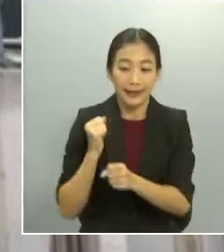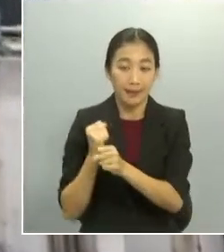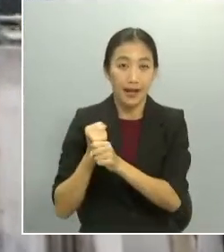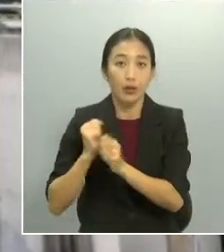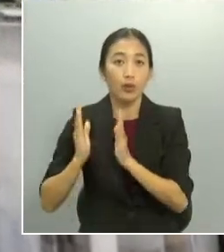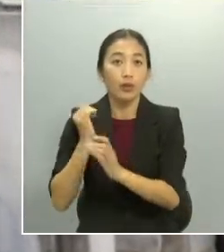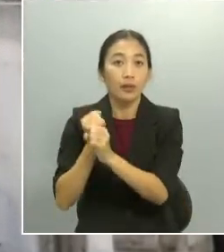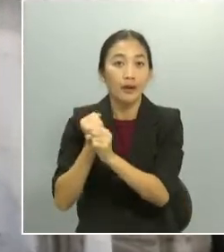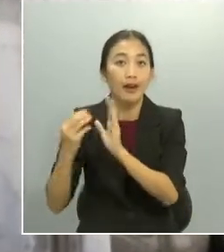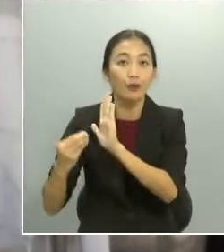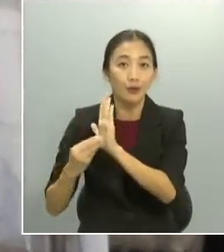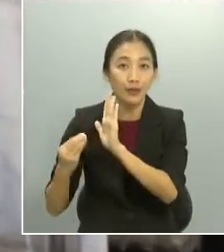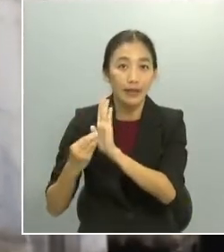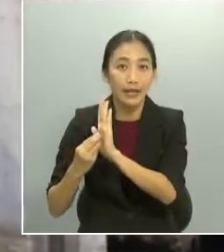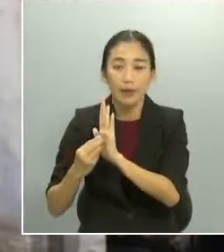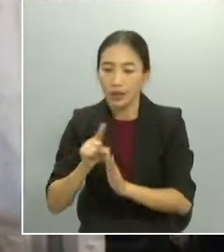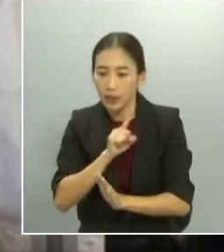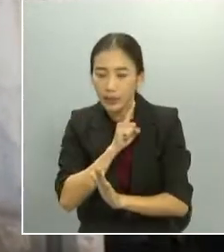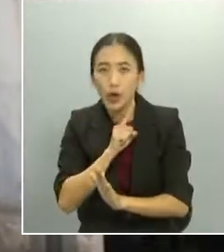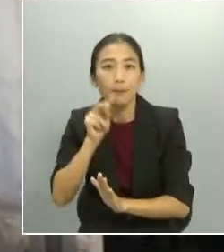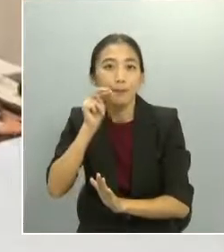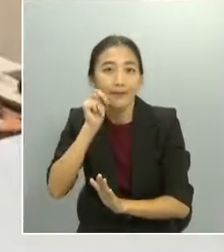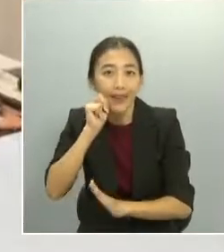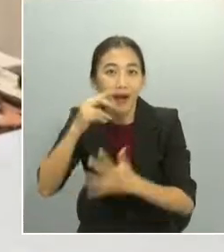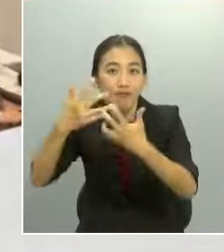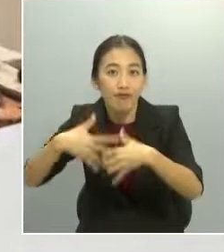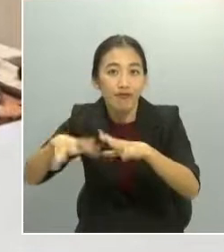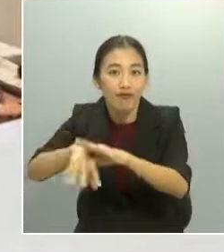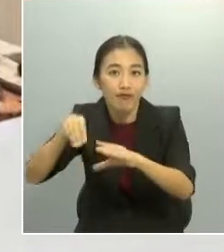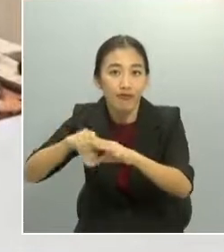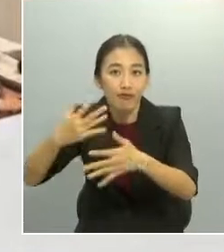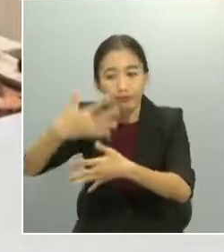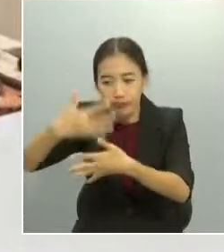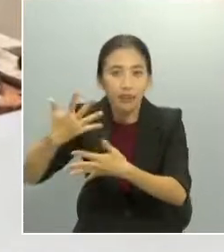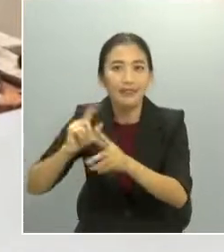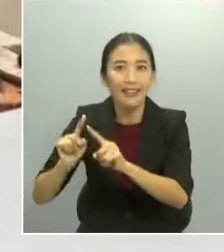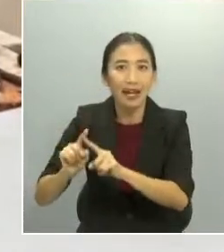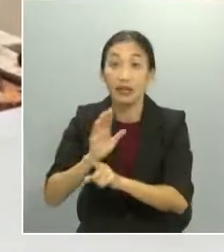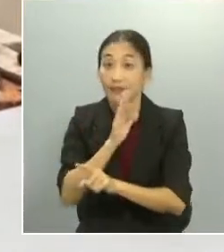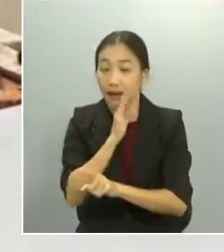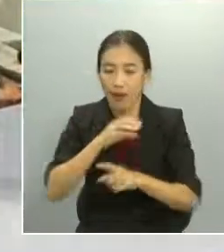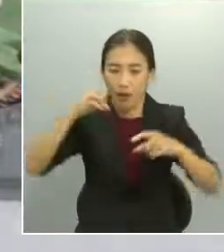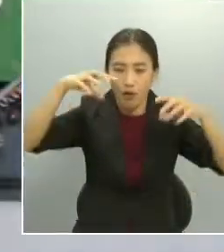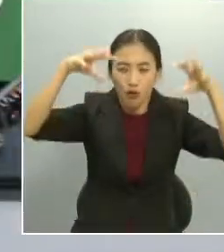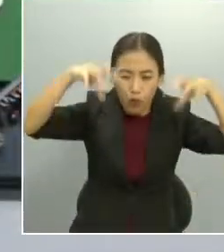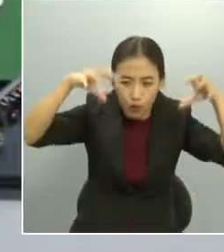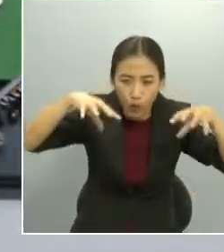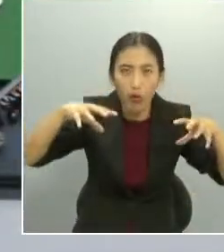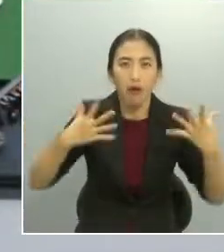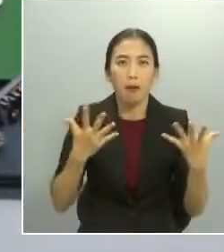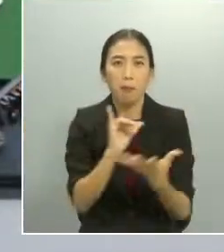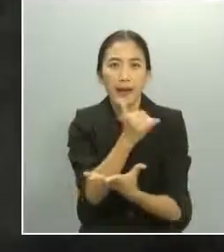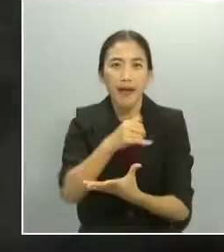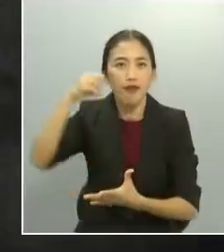กรุงเทพฯนะครับที่ดูแลสถานีสูบน้ำถ้ามันเกิดเอ่อฝนตกฟ้าคะนองเกิดไฟฟ้าดับขึ้นมา